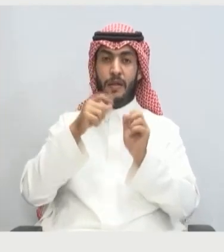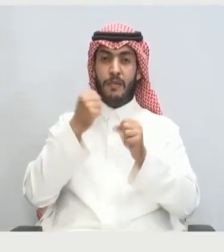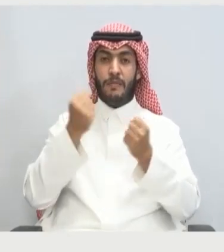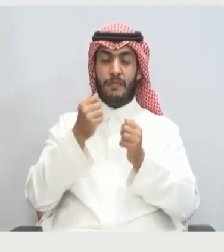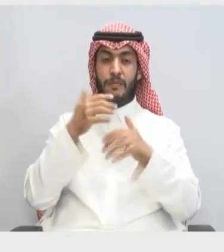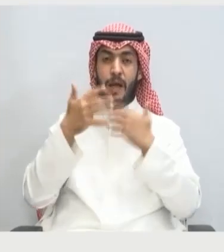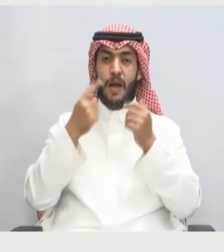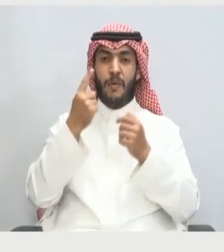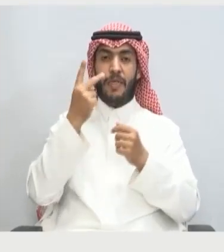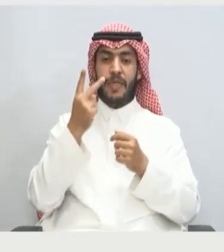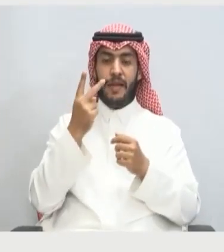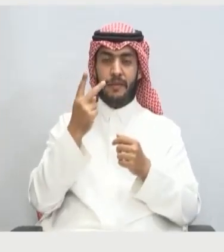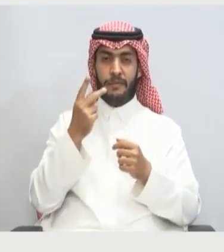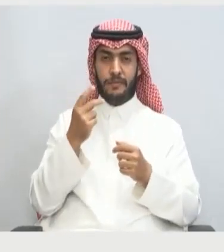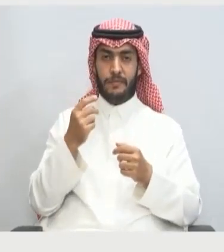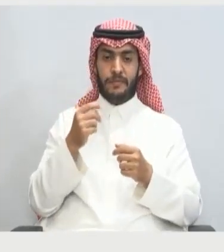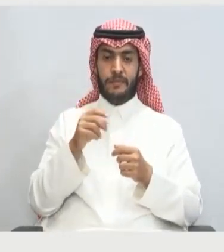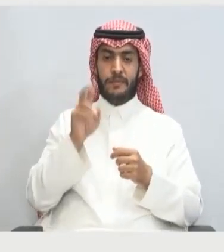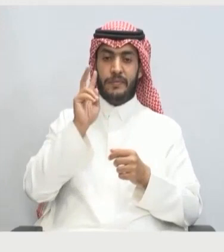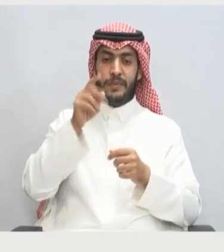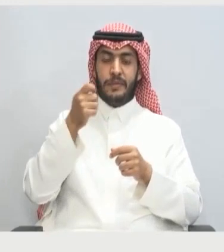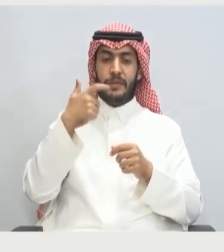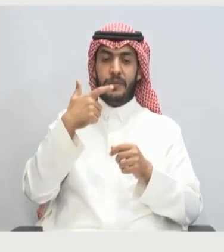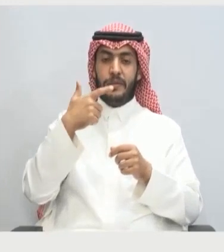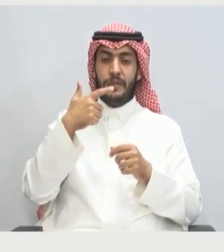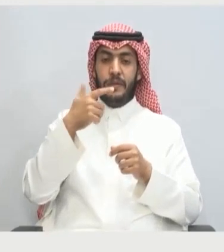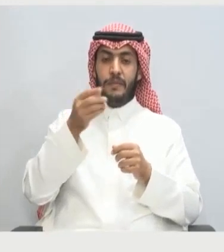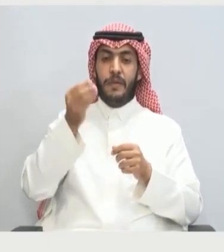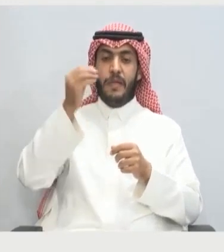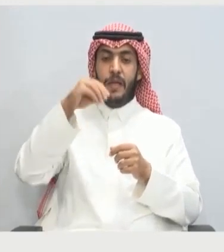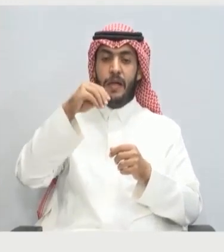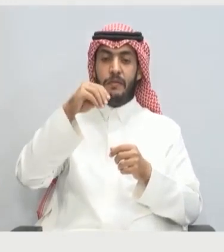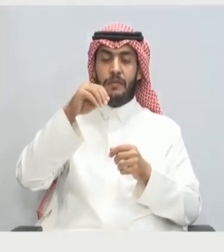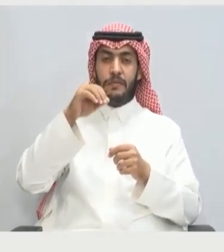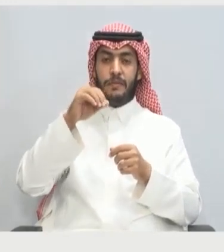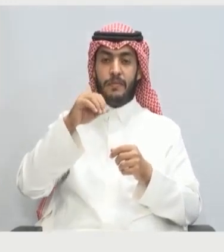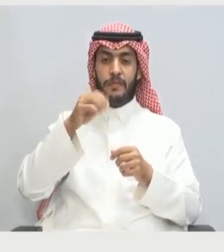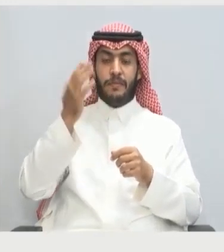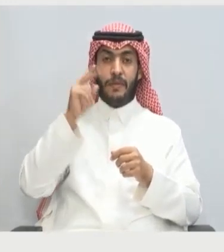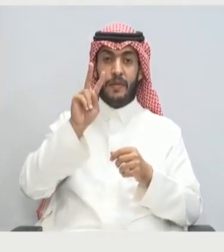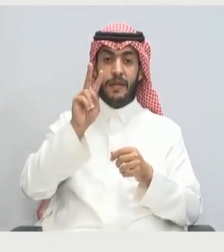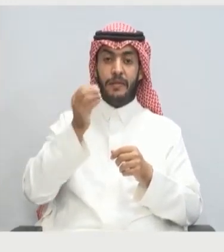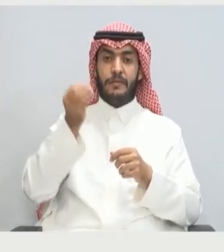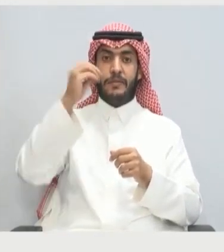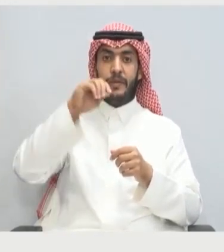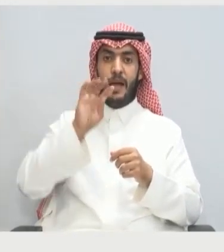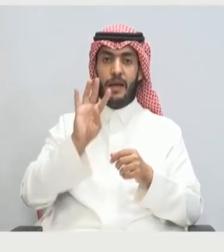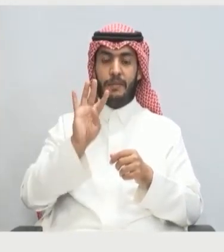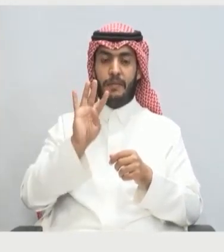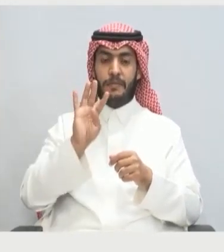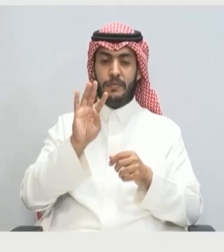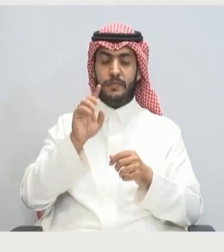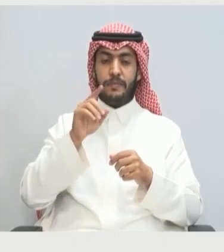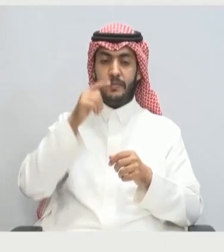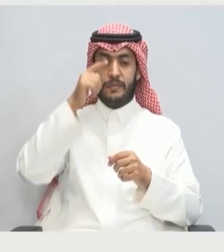والمحاوله الثانيه لاحظ ان السرعه تضاعفت الى الضعف بالضبط كانت اثنين واصبحت اربعه